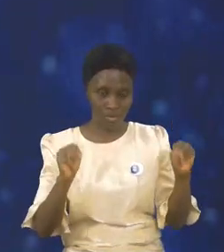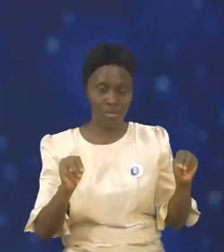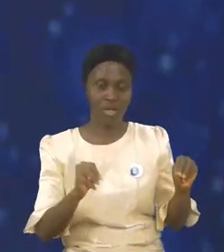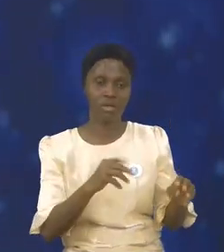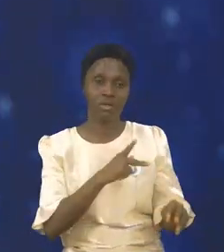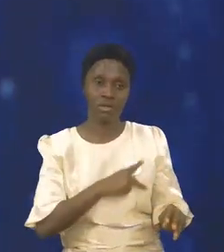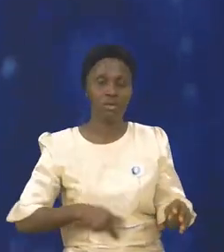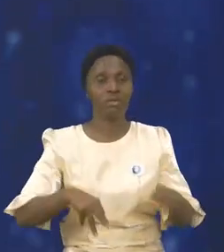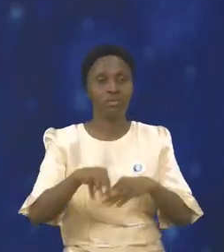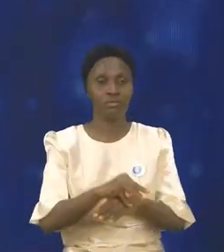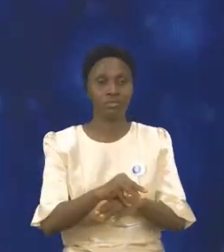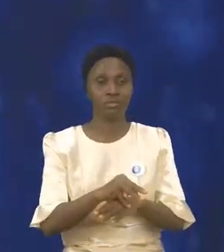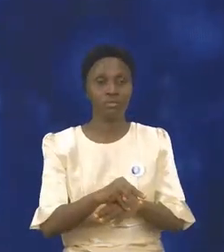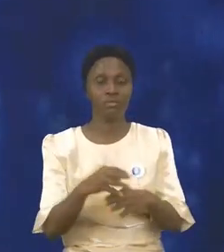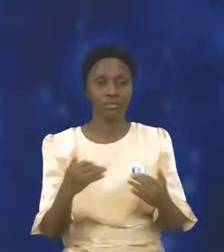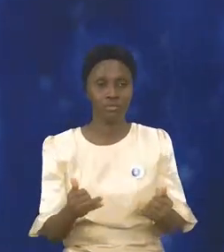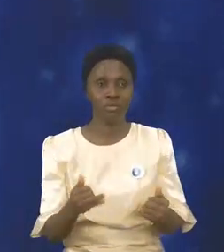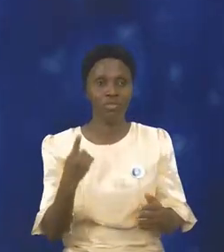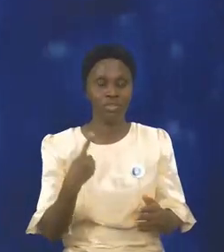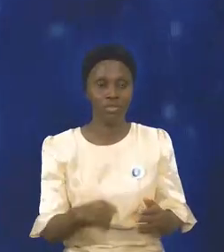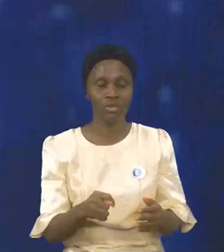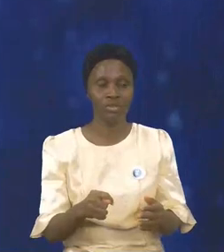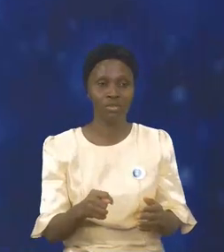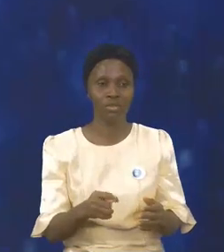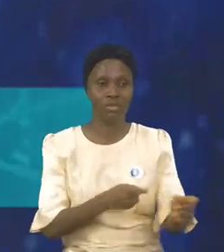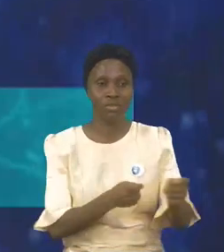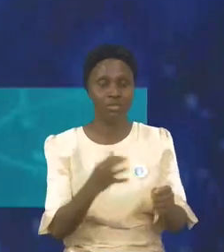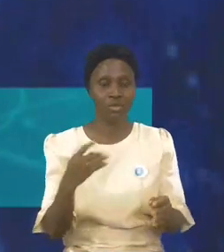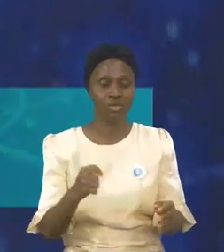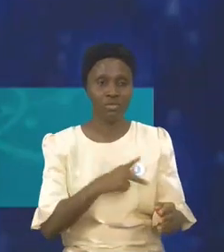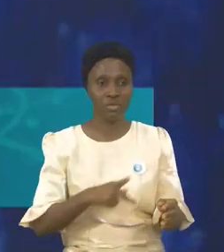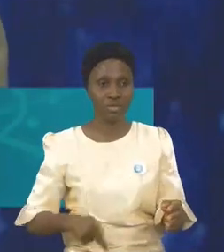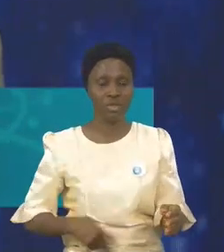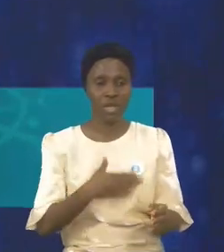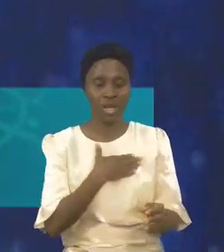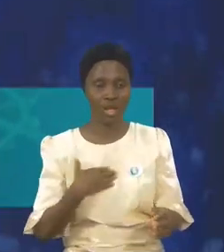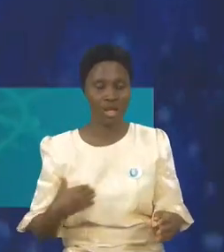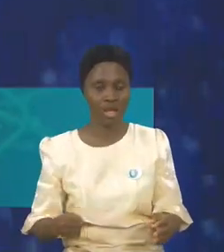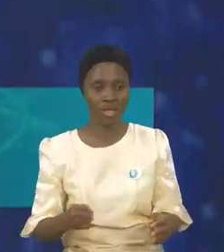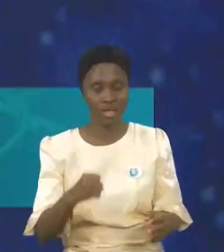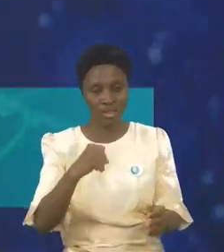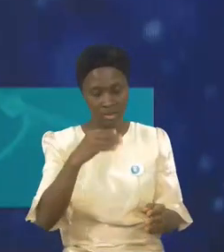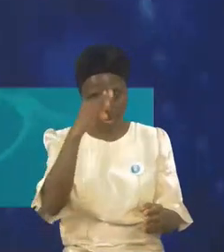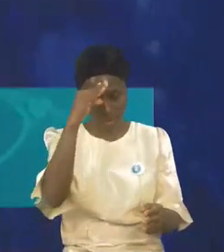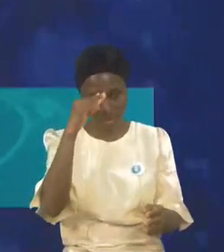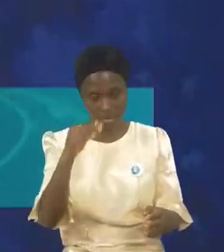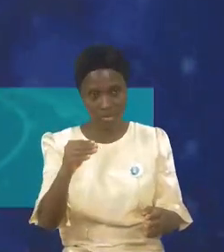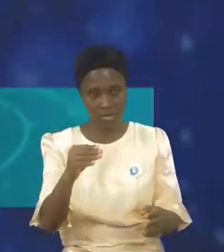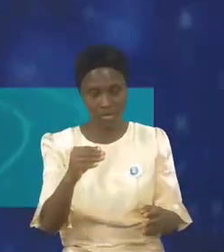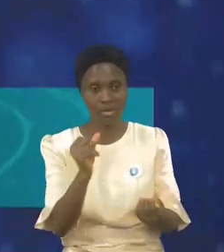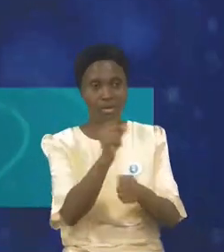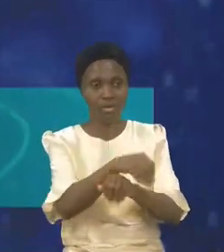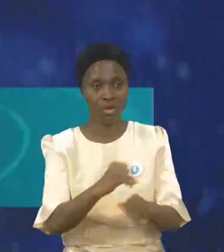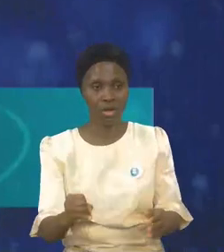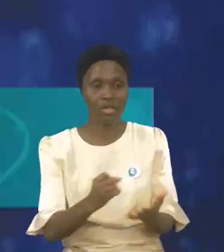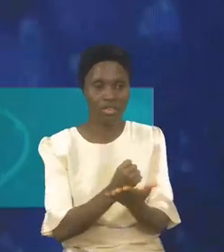on parle de l'Empire romain. Nous allons voir la domination du roi et